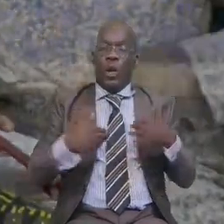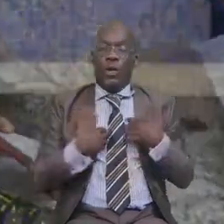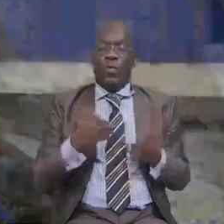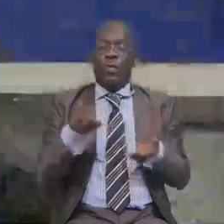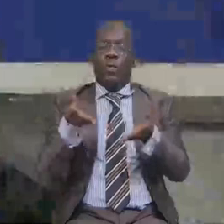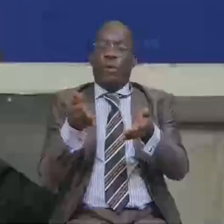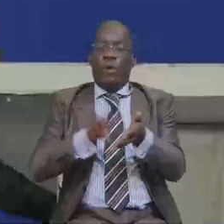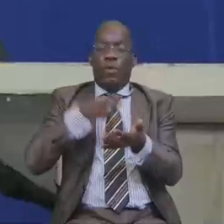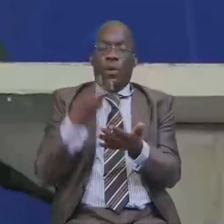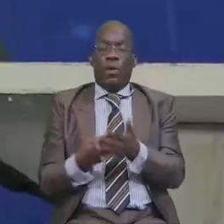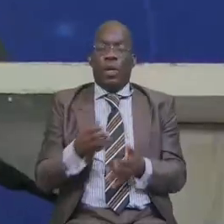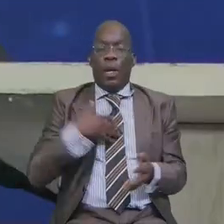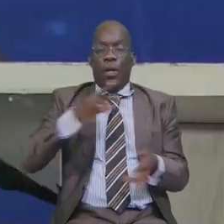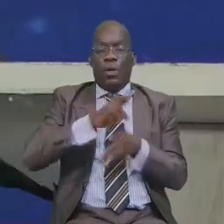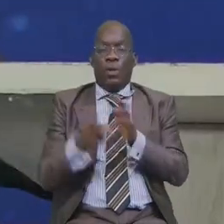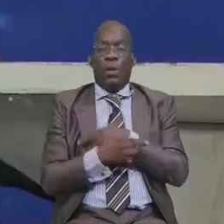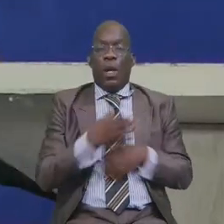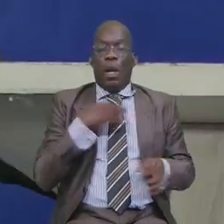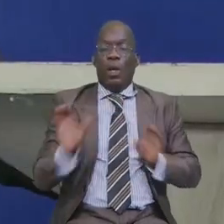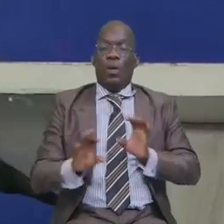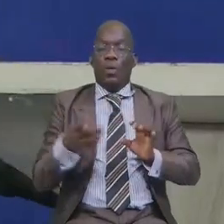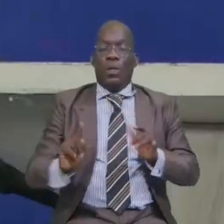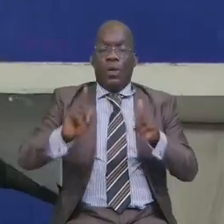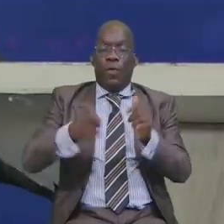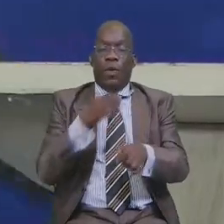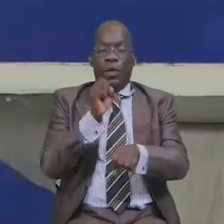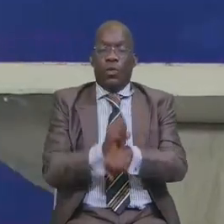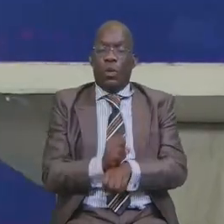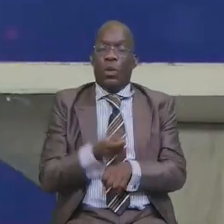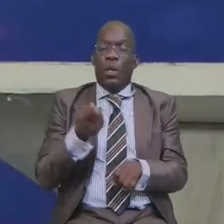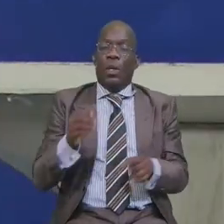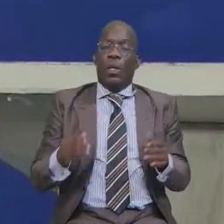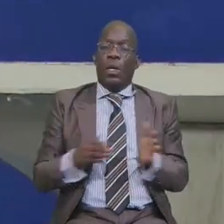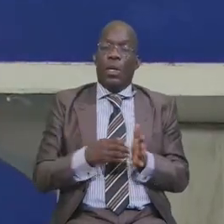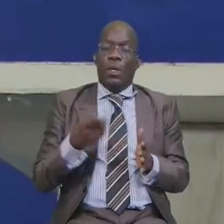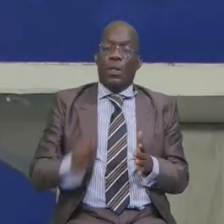et pratique tes premières œuvres. Une fois encore, les premières œuvres.